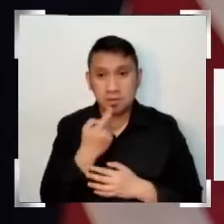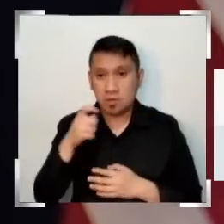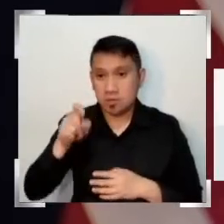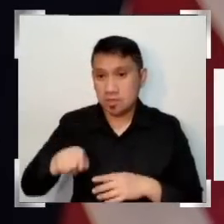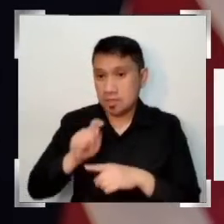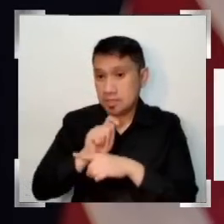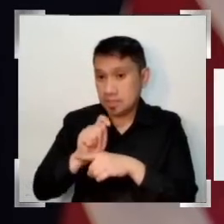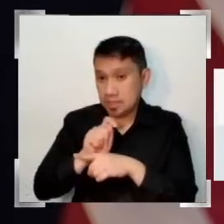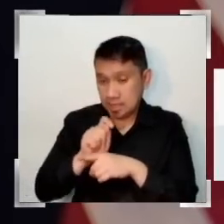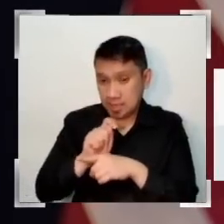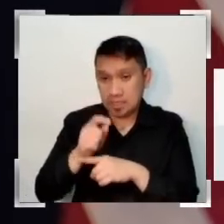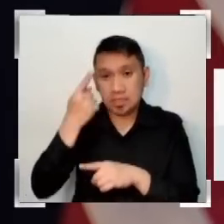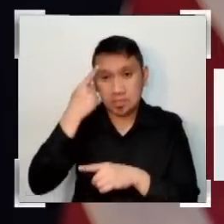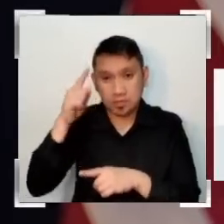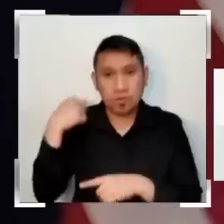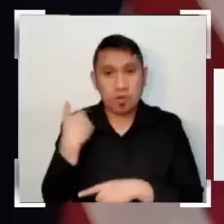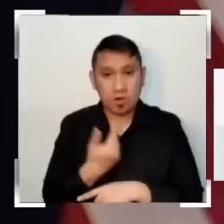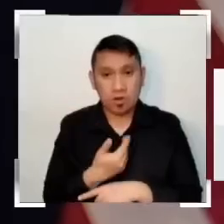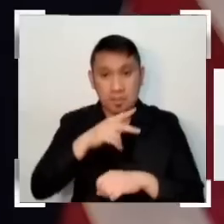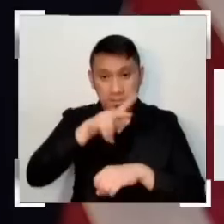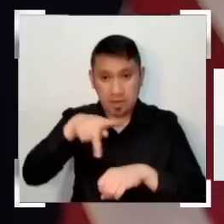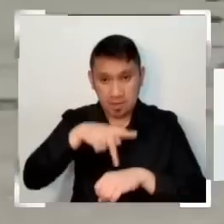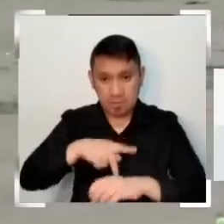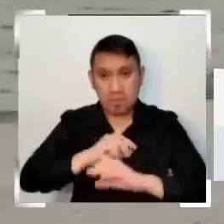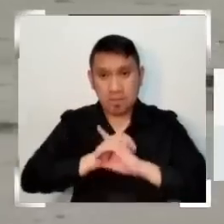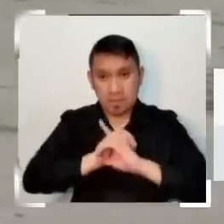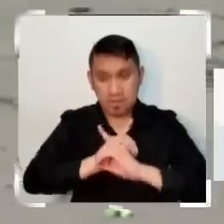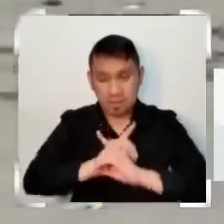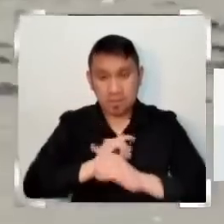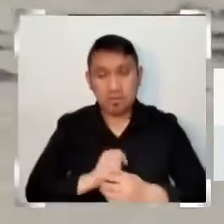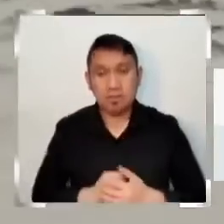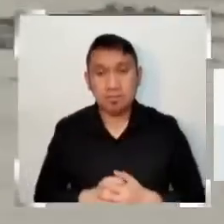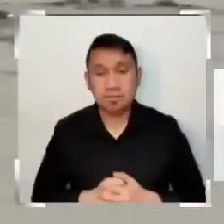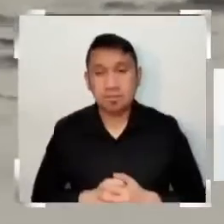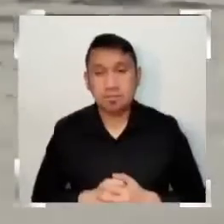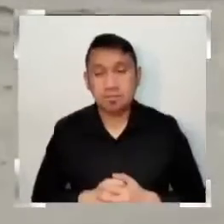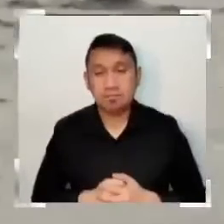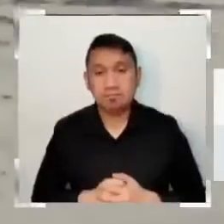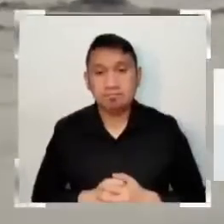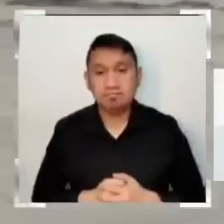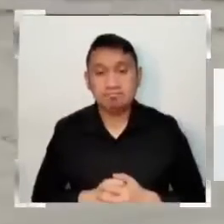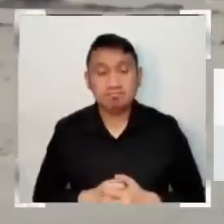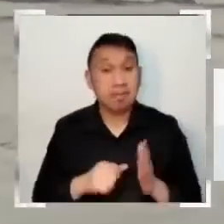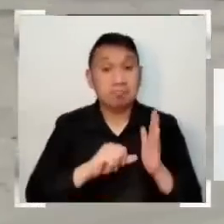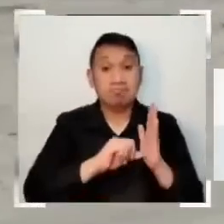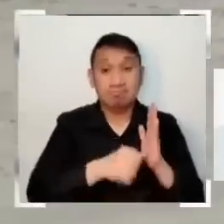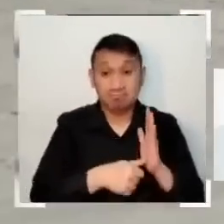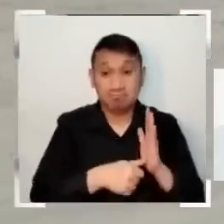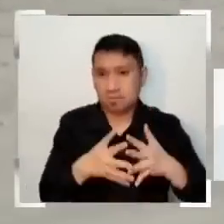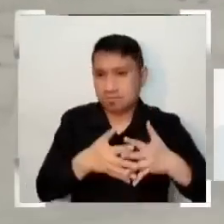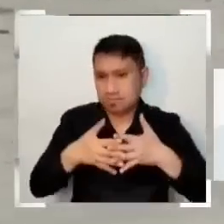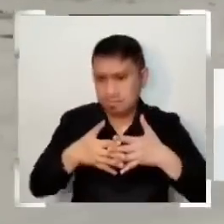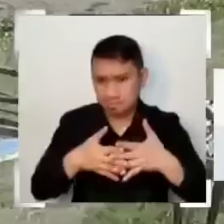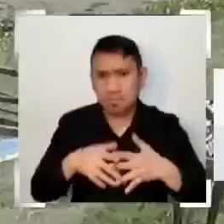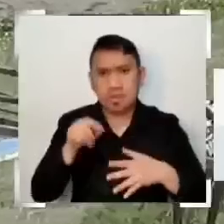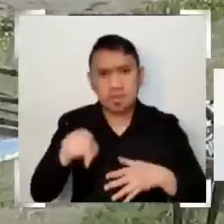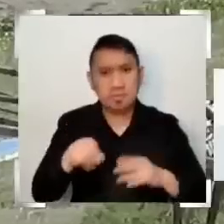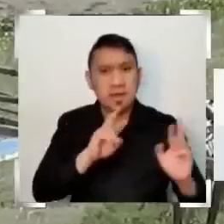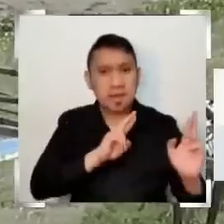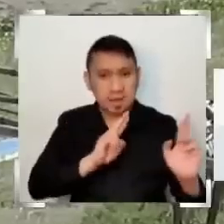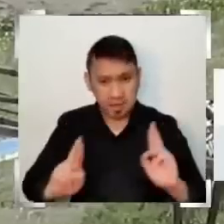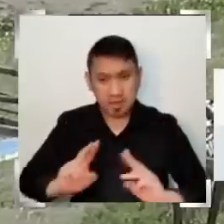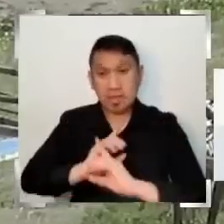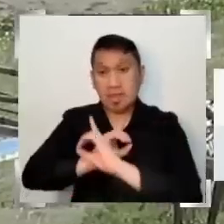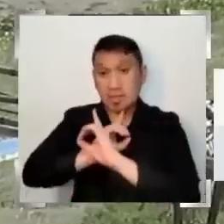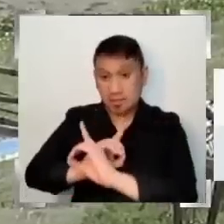our collective defense with the US and other allies. Muling idiniin ng Amerika na handa itong ipagtanggol ang